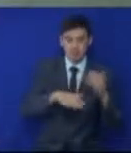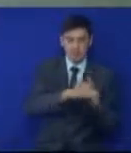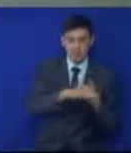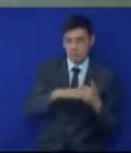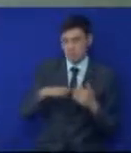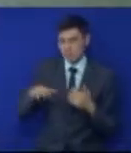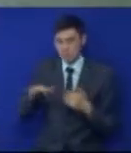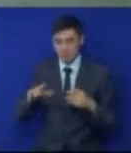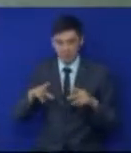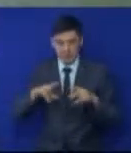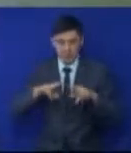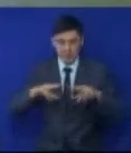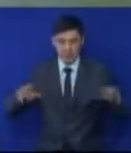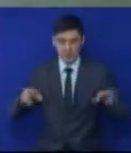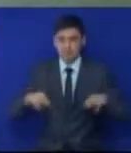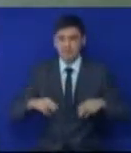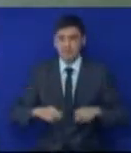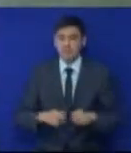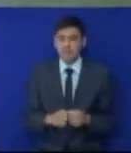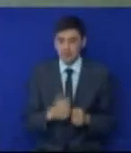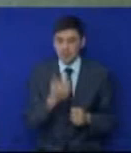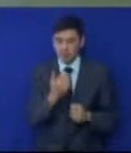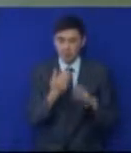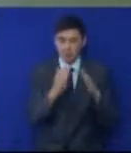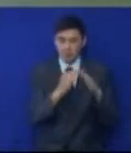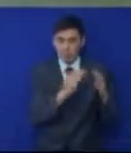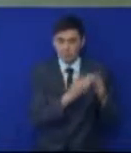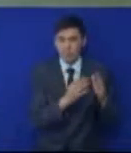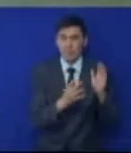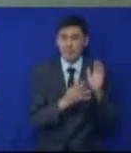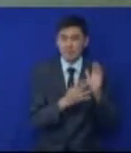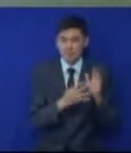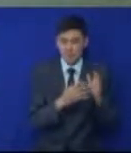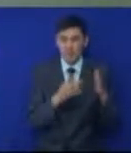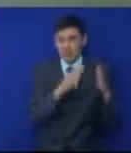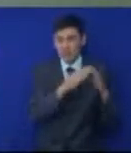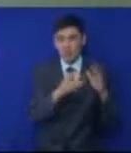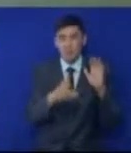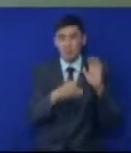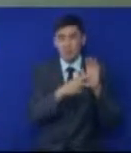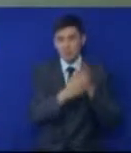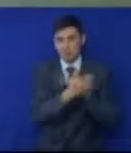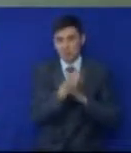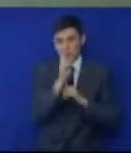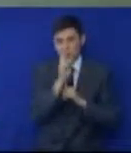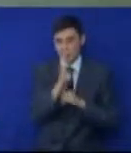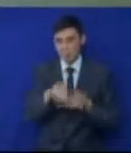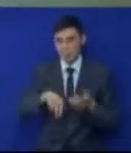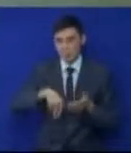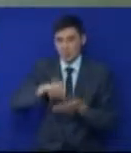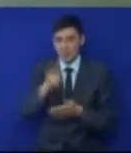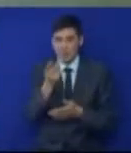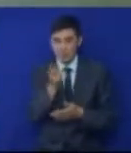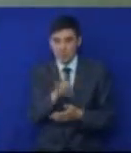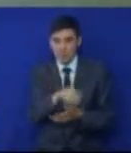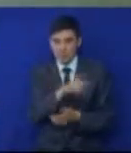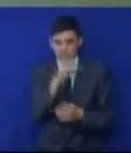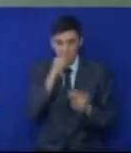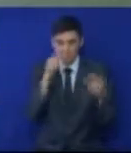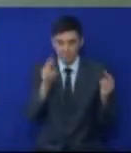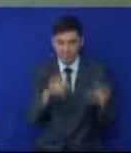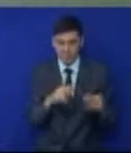домов үйлер апатты деп танылған 9 адамның 8-ні үй мен пәтер сатып алынды. Олардың екеуіне куә болып